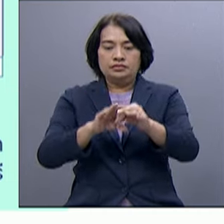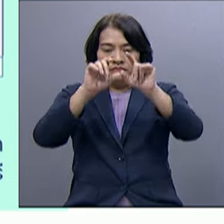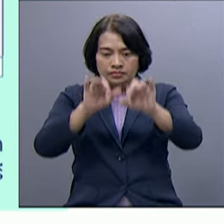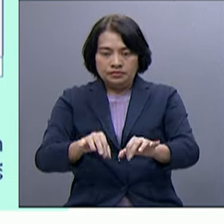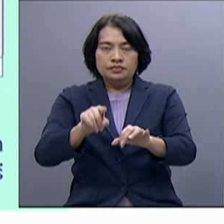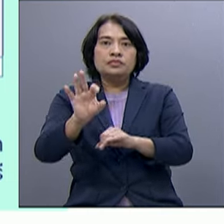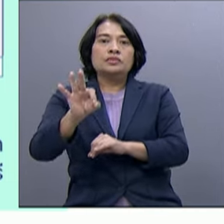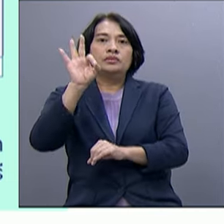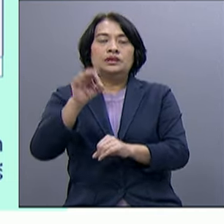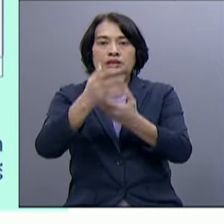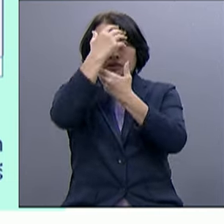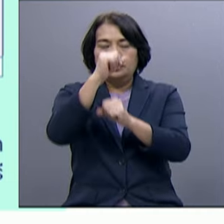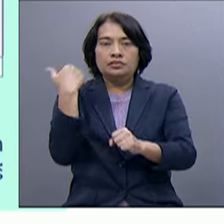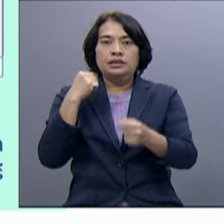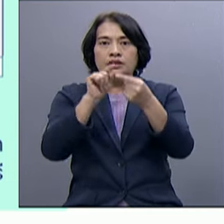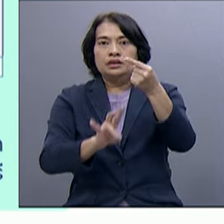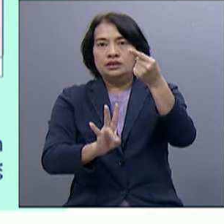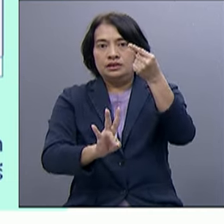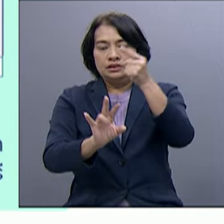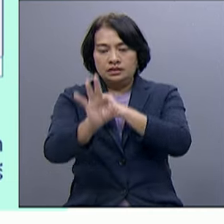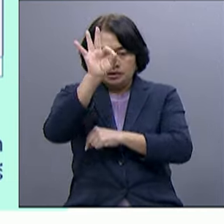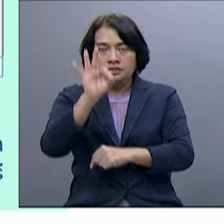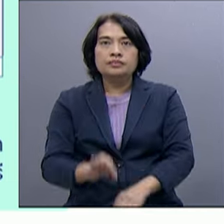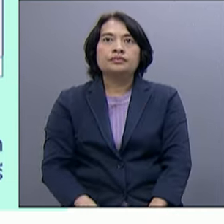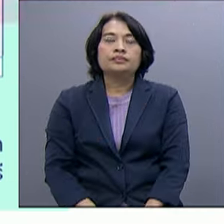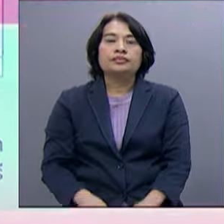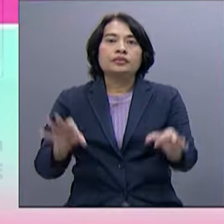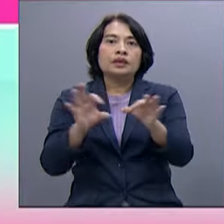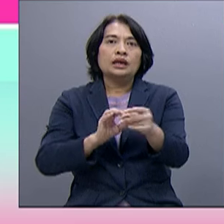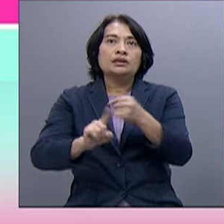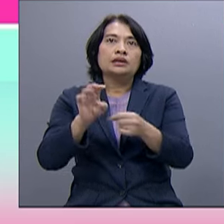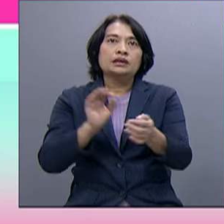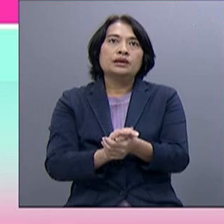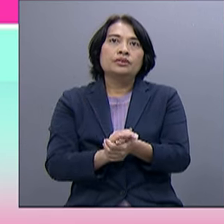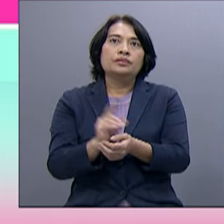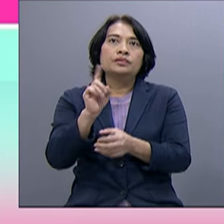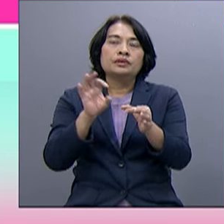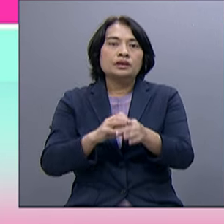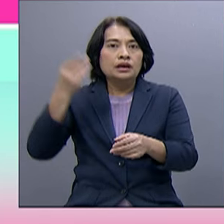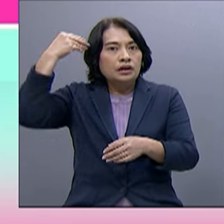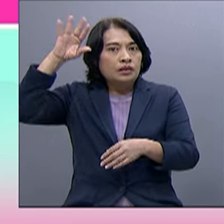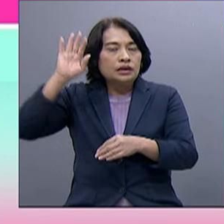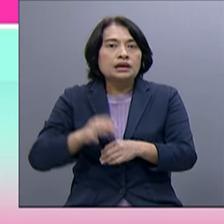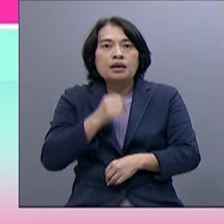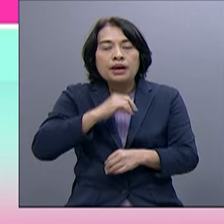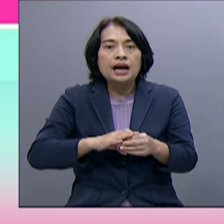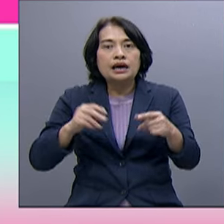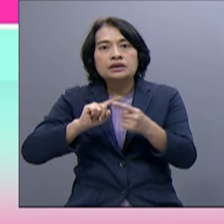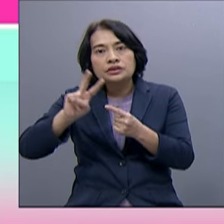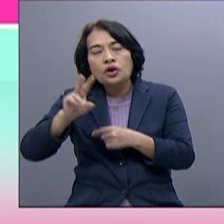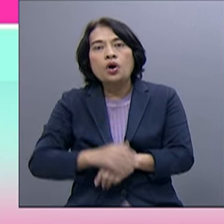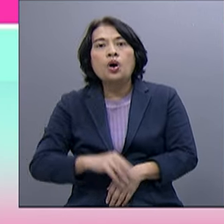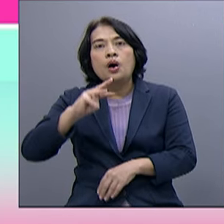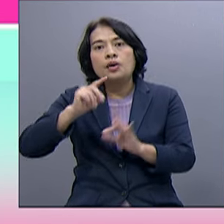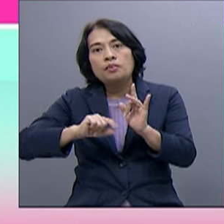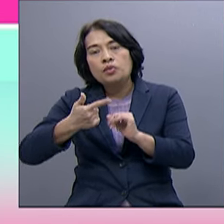ใน7เรื่องครับมีเรื่องอะไรกันบ้างมาดูกันครับ1ครับลิเกป่าหรือลิเกแขกแดง2กลุ่มชาติพันธุ์ม้ง3วิทยาศ